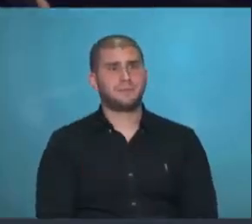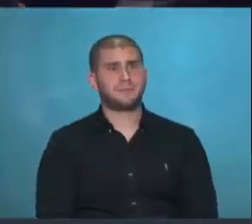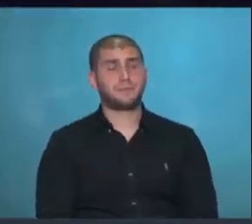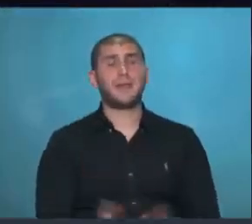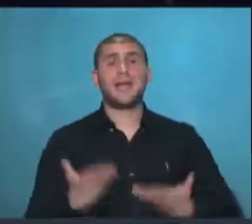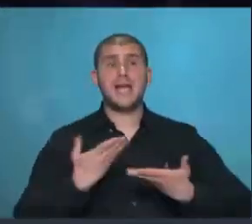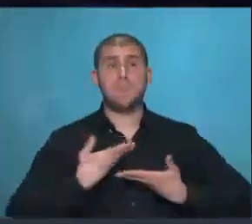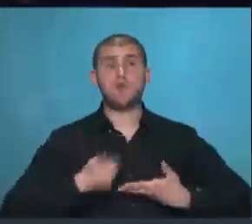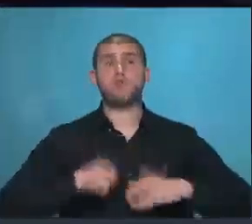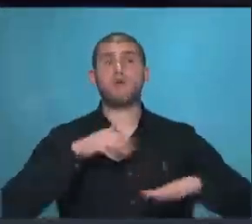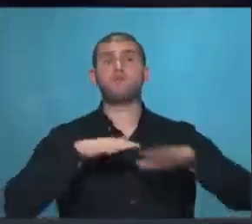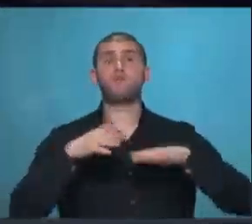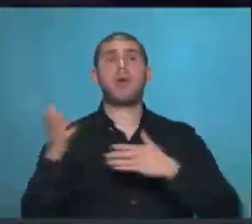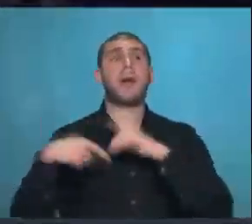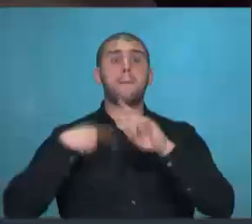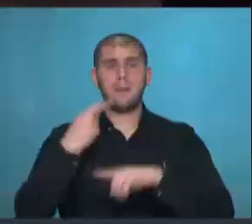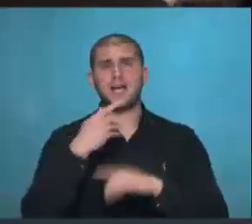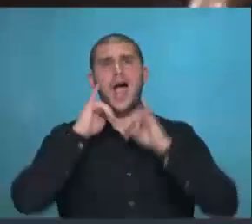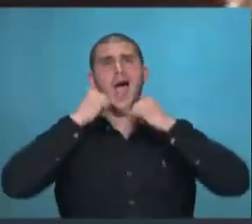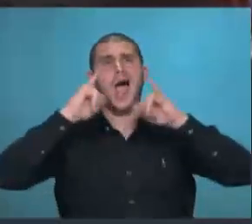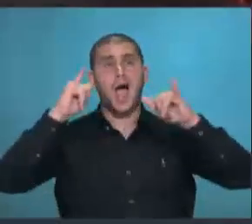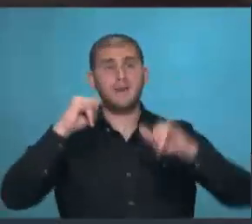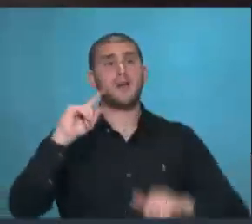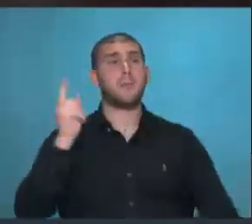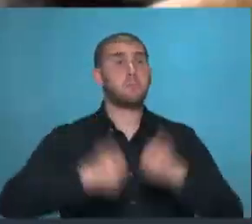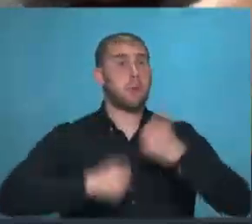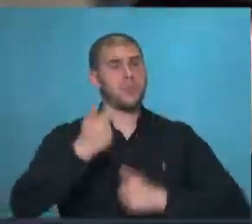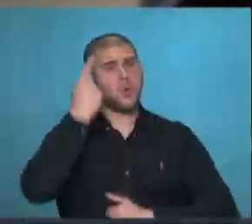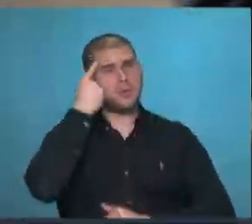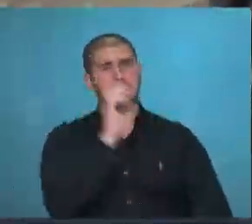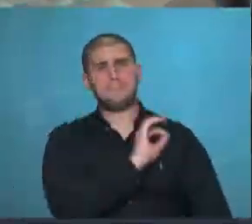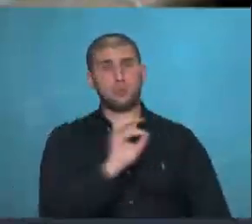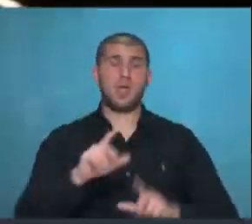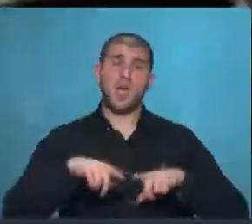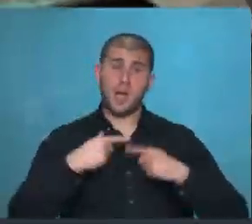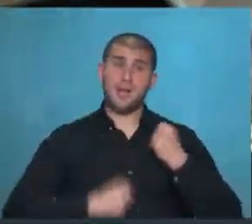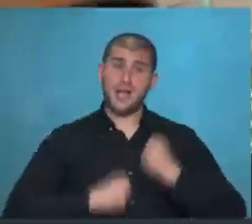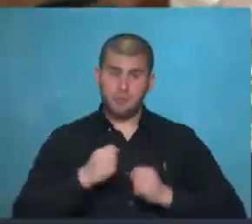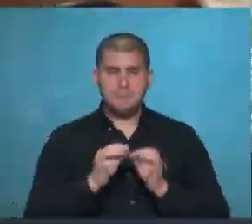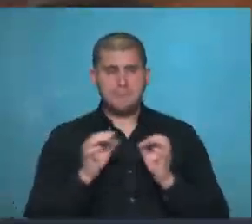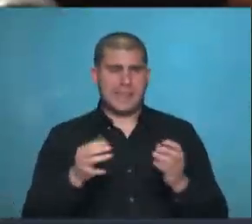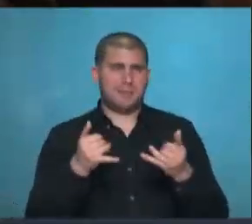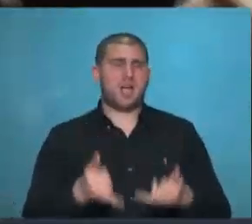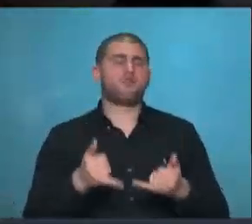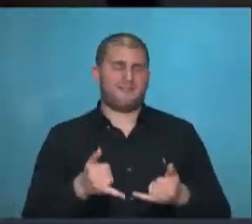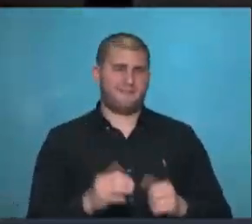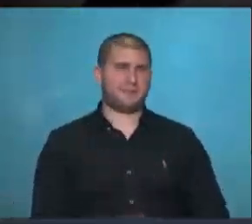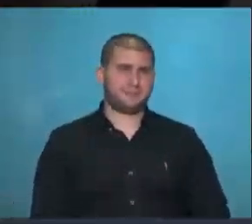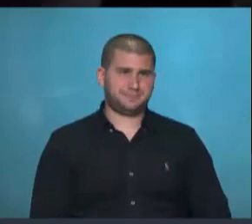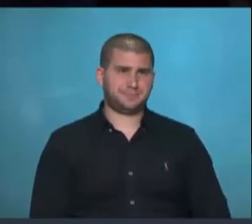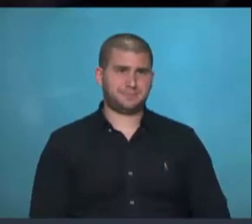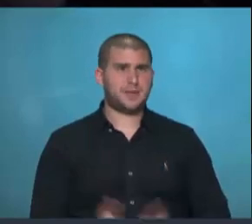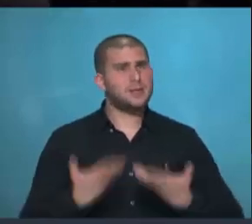קבלו את ראש הממשלה הבא, צועקים כאן, והמועמד יודע היטב, החיים הקשים מתחילים רק עכשיו. זה סיכום